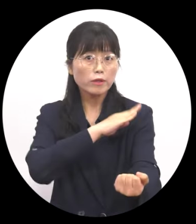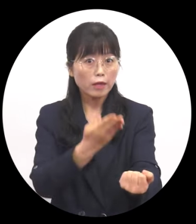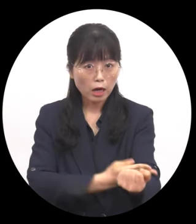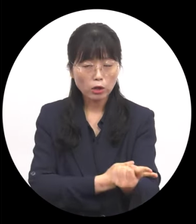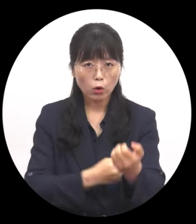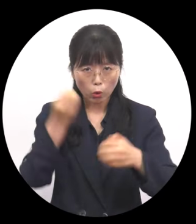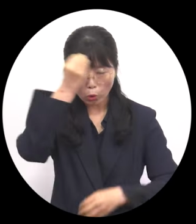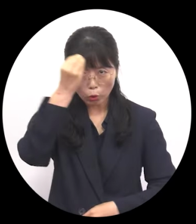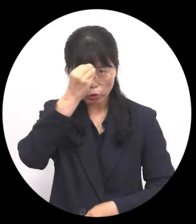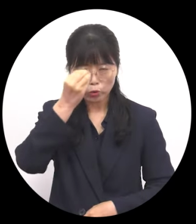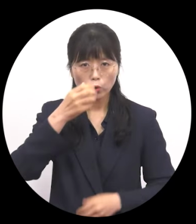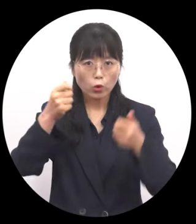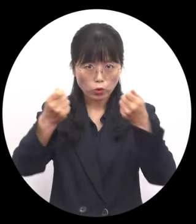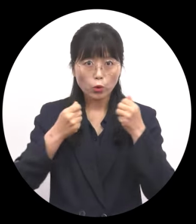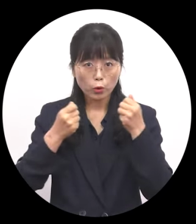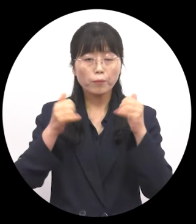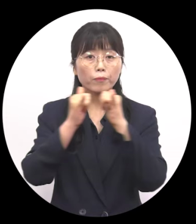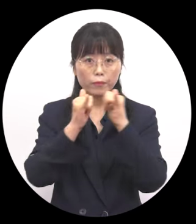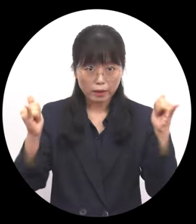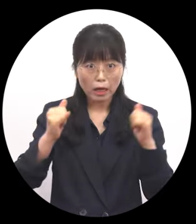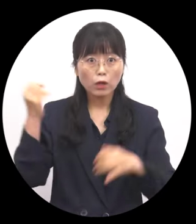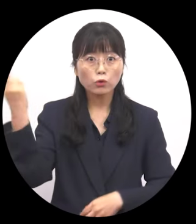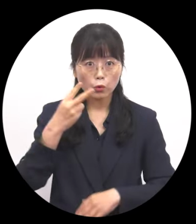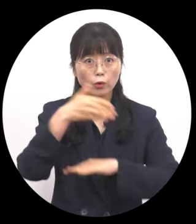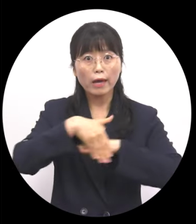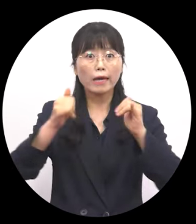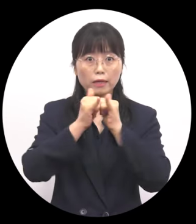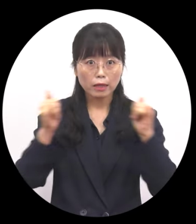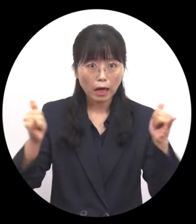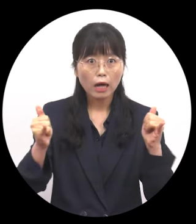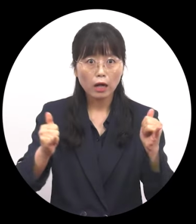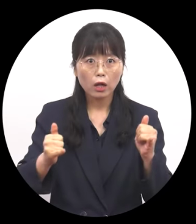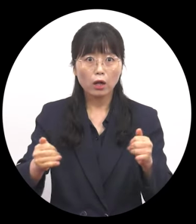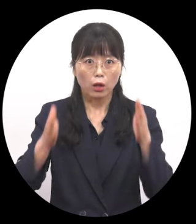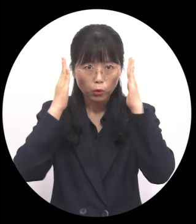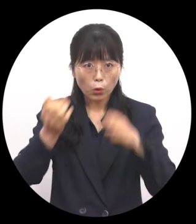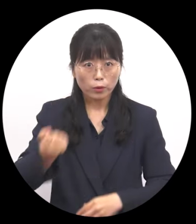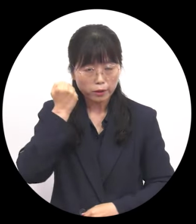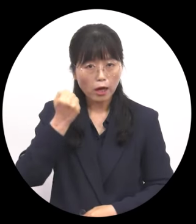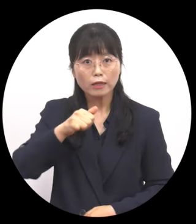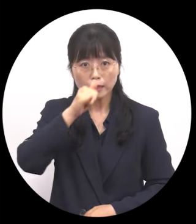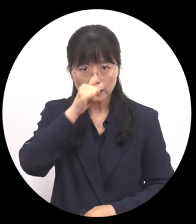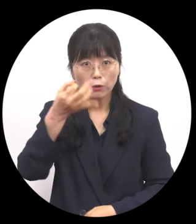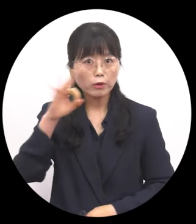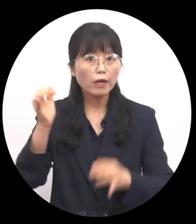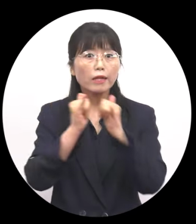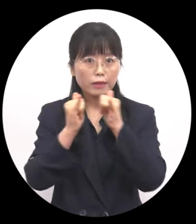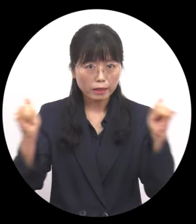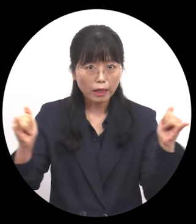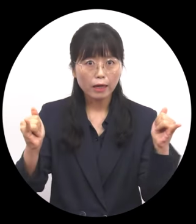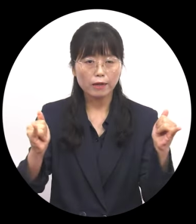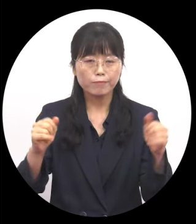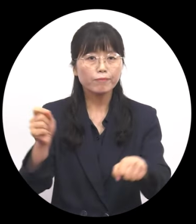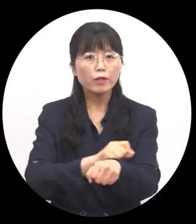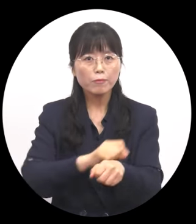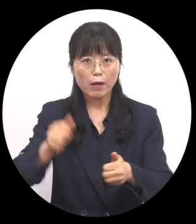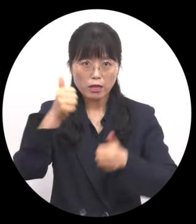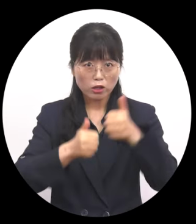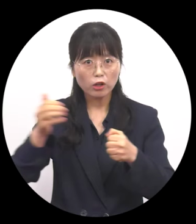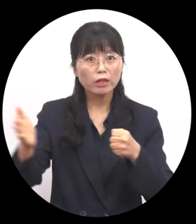자격은 고등학교 졸업 예정자 또는 동등 이상의 학력이 인정된 자로서 특별